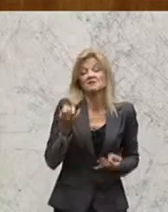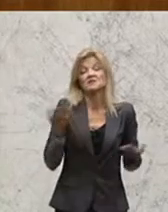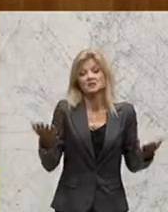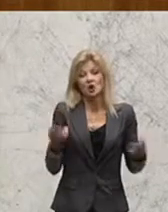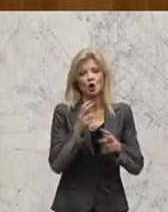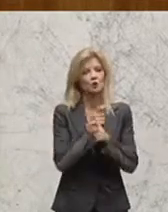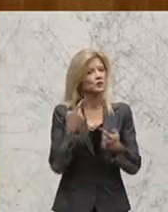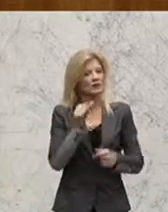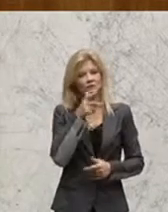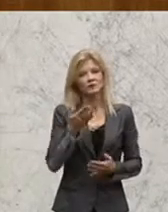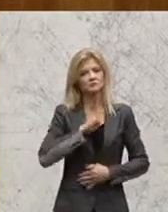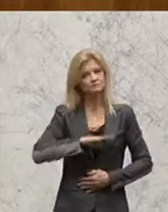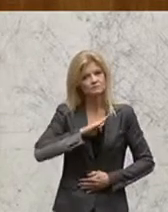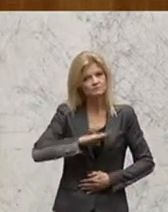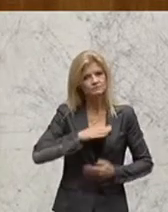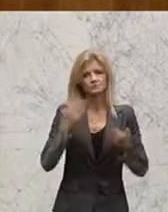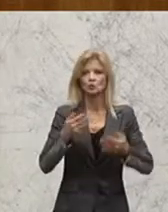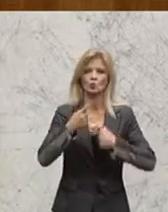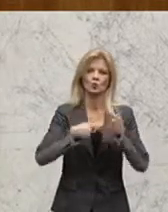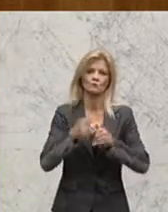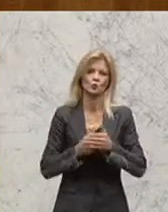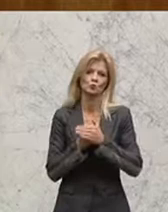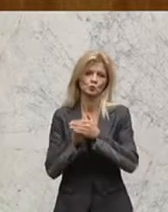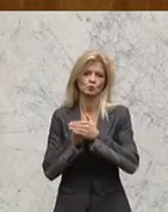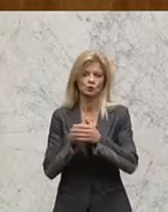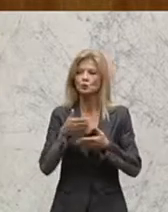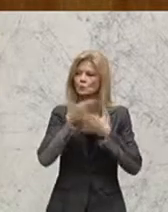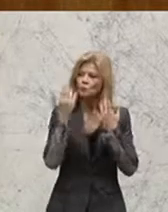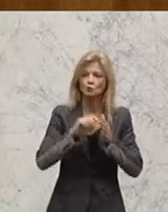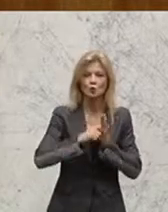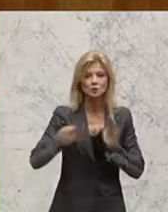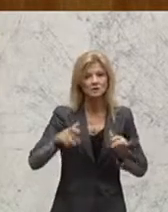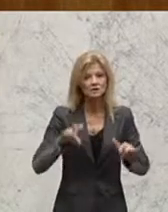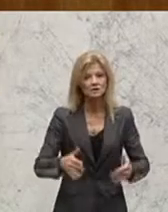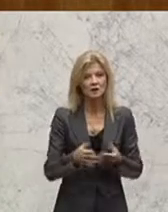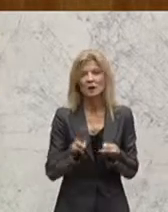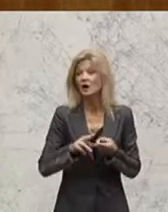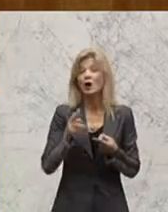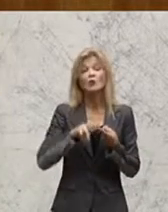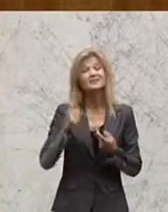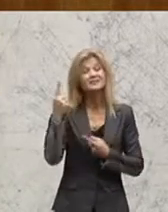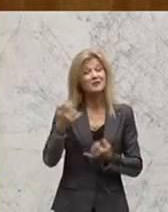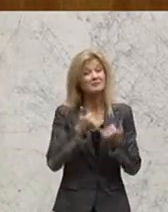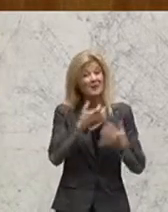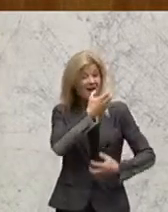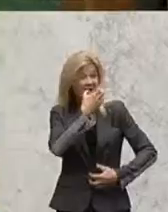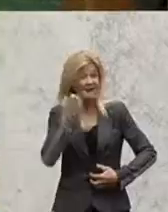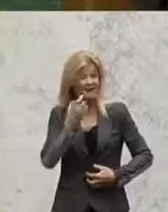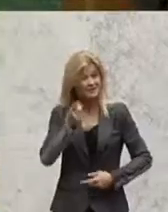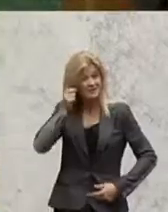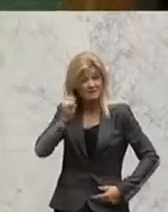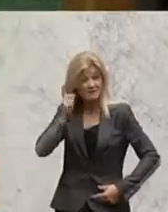solche Entwicklungen auch noch unterstützt und dass es da keine Konsequenzen gibt und dass Hasspredigter, die Mord und Tötung